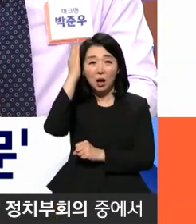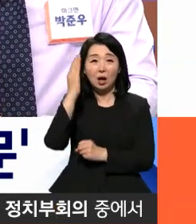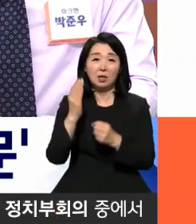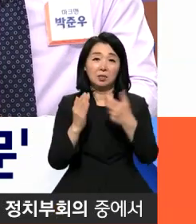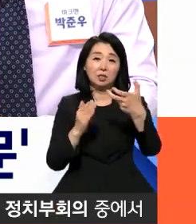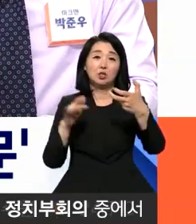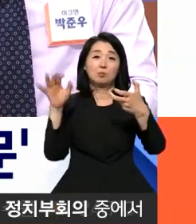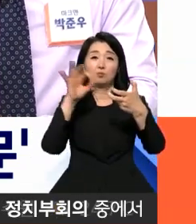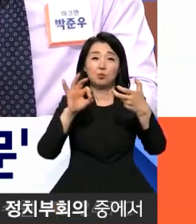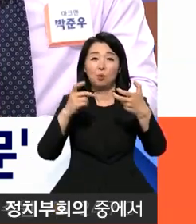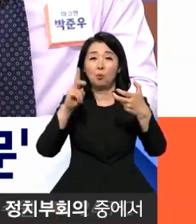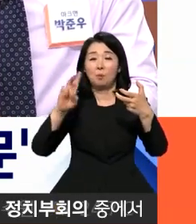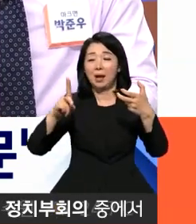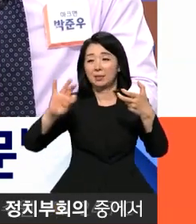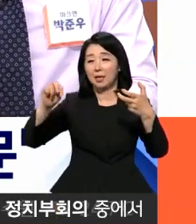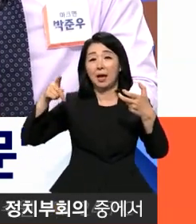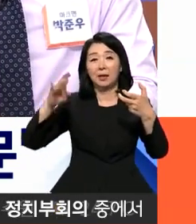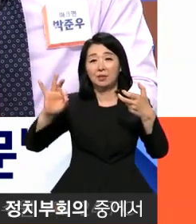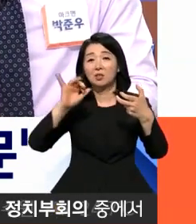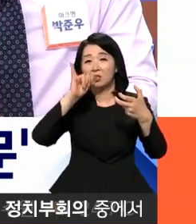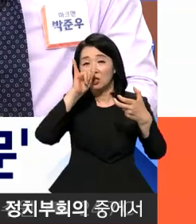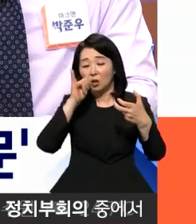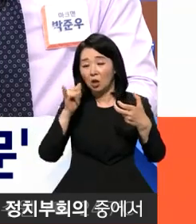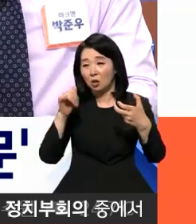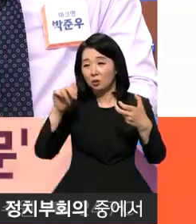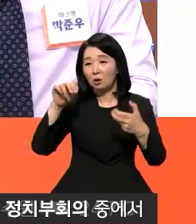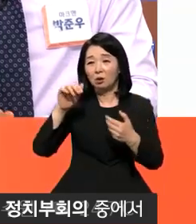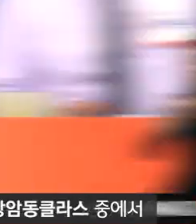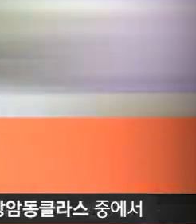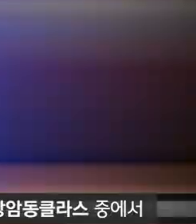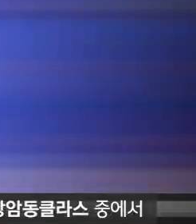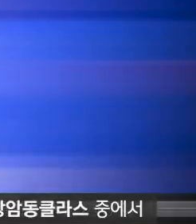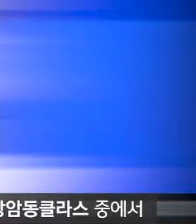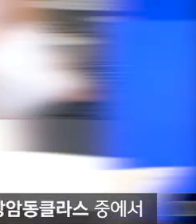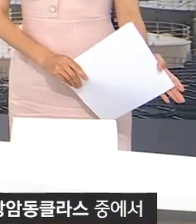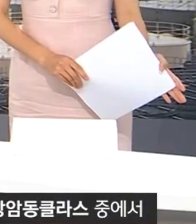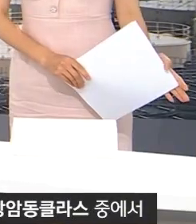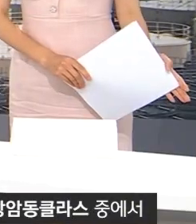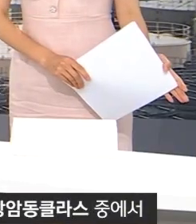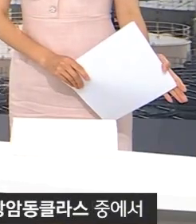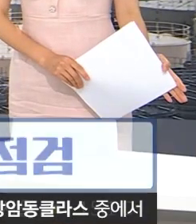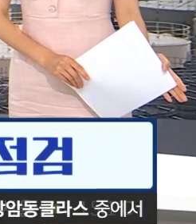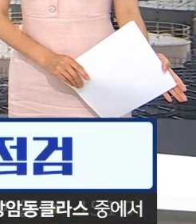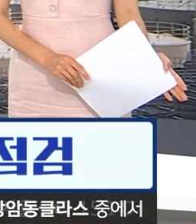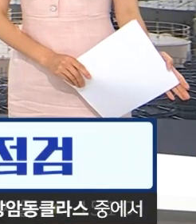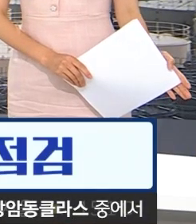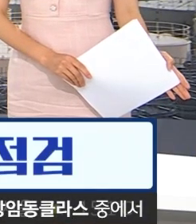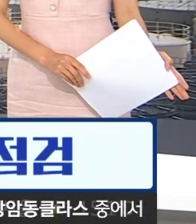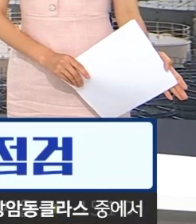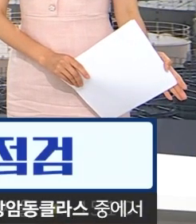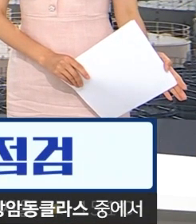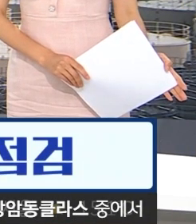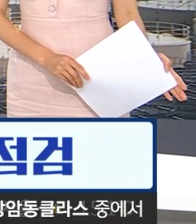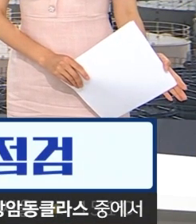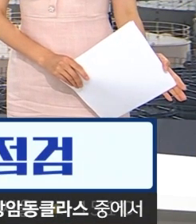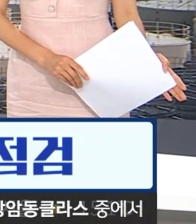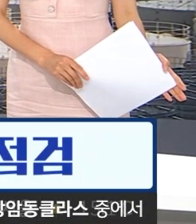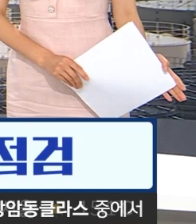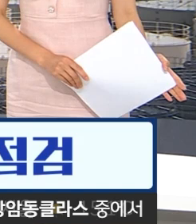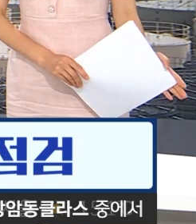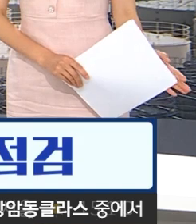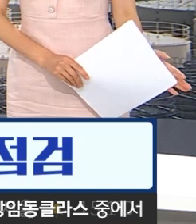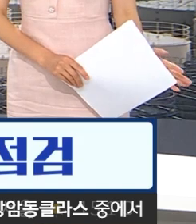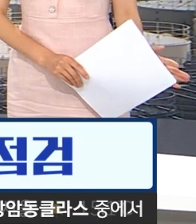있고 여기에는 고방사성 물질이 섞여 있는 상황이라는 주장입니다. 후쿠시마 원전 오염수 문제를 들여다보기 위해 일본에